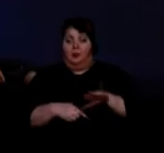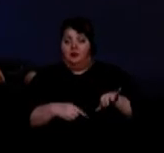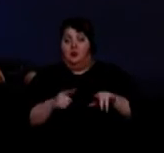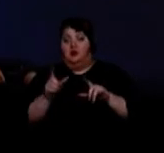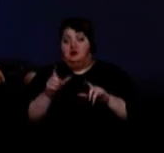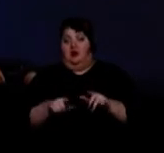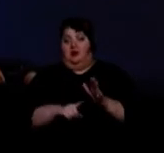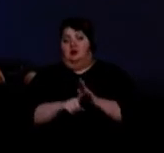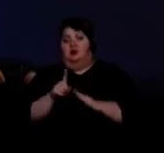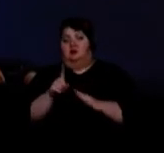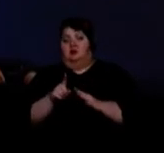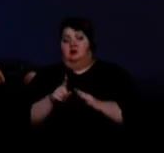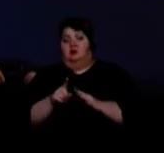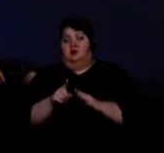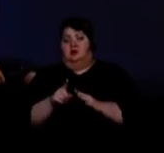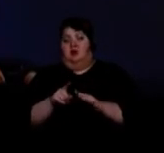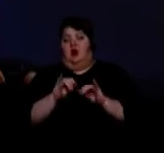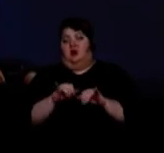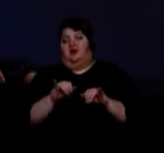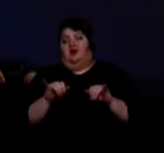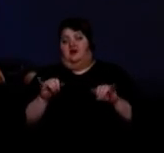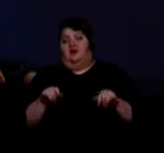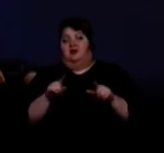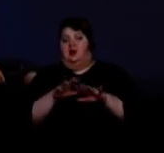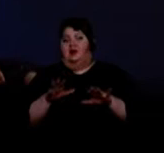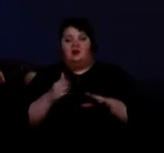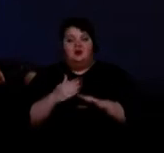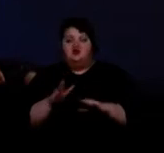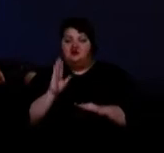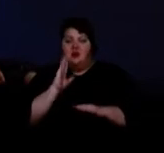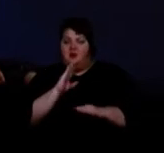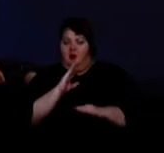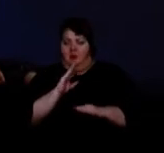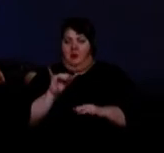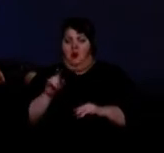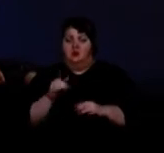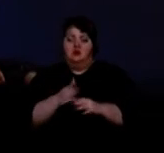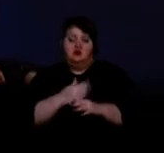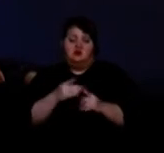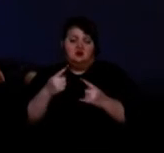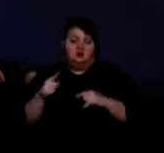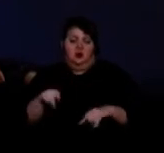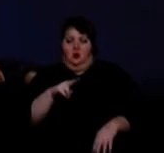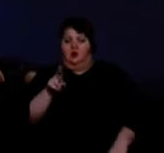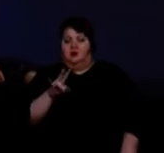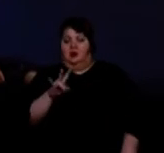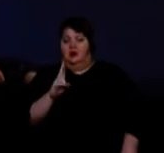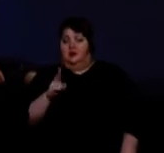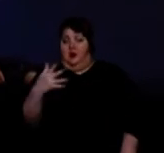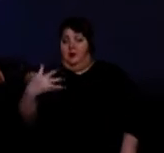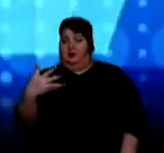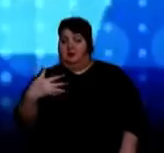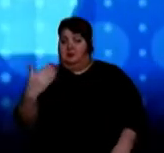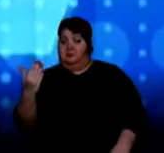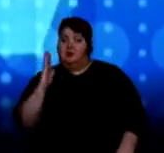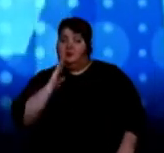начинает, новый это человечек начинает развиваться. Это не часть мамы, потому что у него совершенно другой ДНК. 50 от мамы, 50